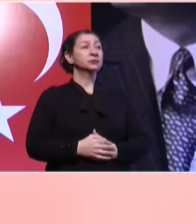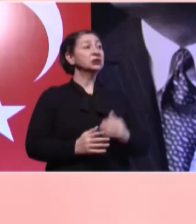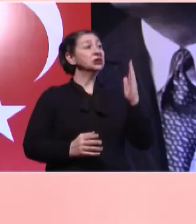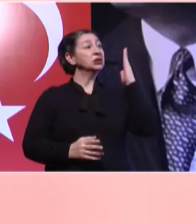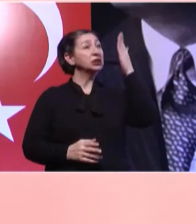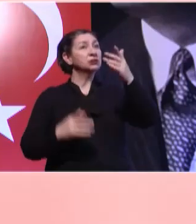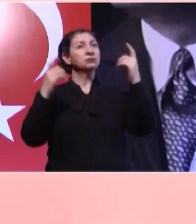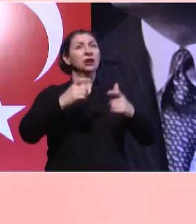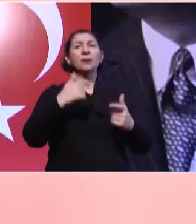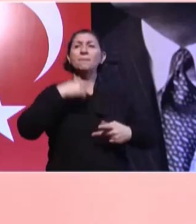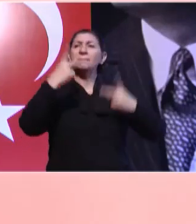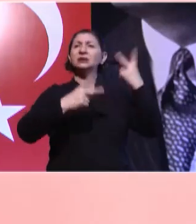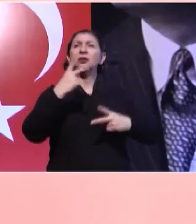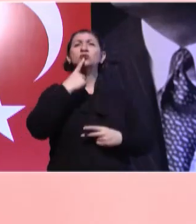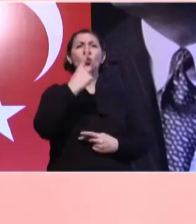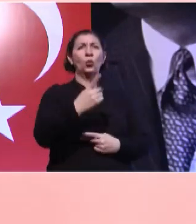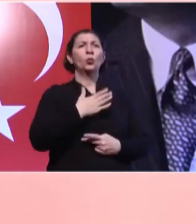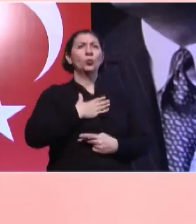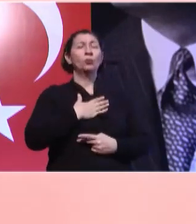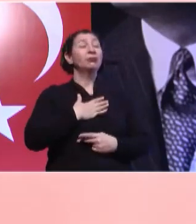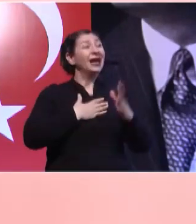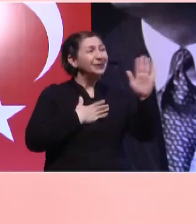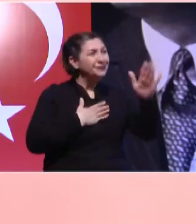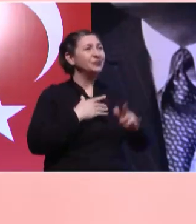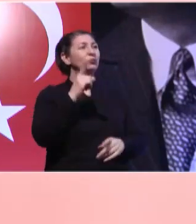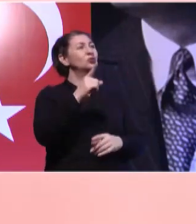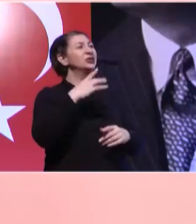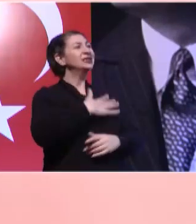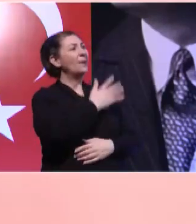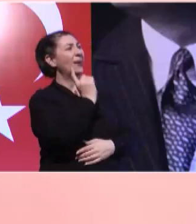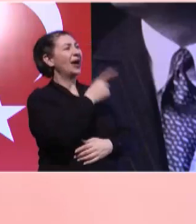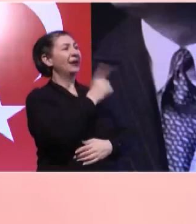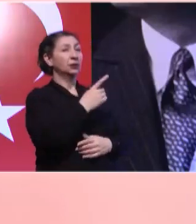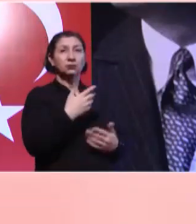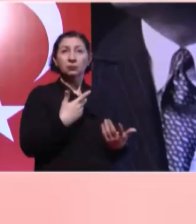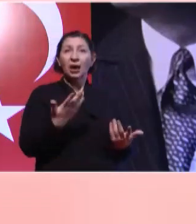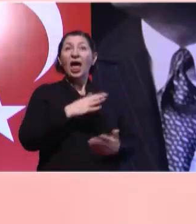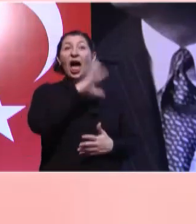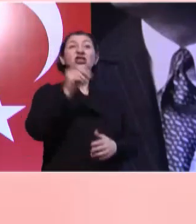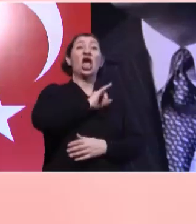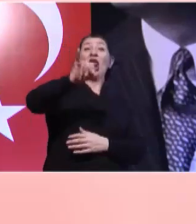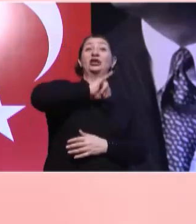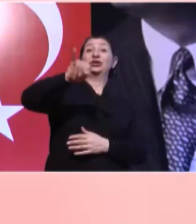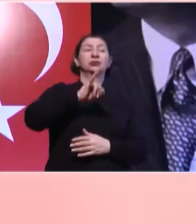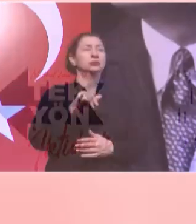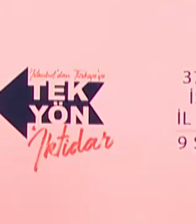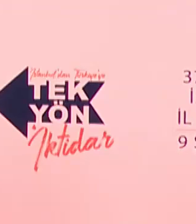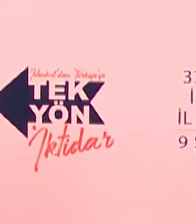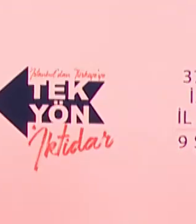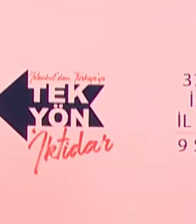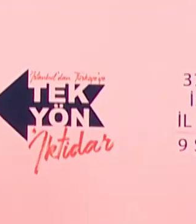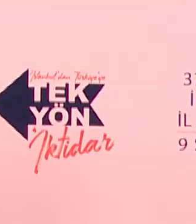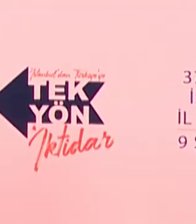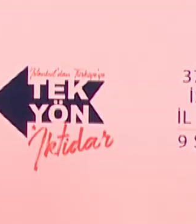Gittiğim yerlerde bazen şunu söylerler. Efendim şu CHP var ya CHP. Evet, her şeyi eleştirir. Her